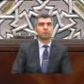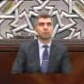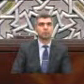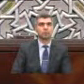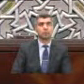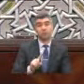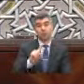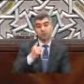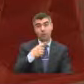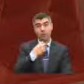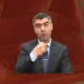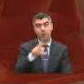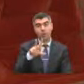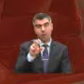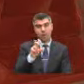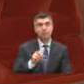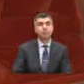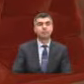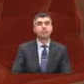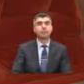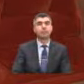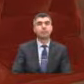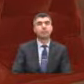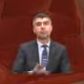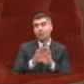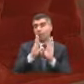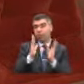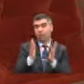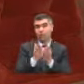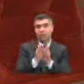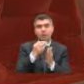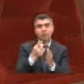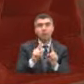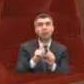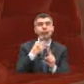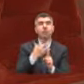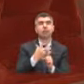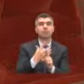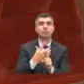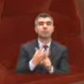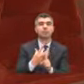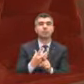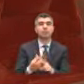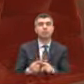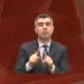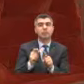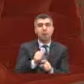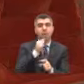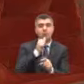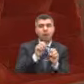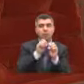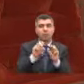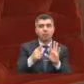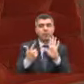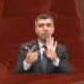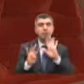نائب، انتم عارفين بانه المعدل الوطني اللي وصلنا ليه الان على مستوى الماء الشرب